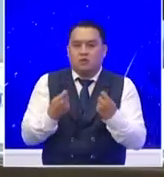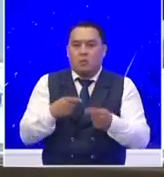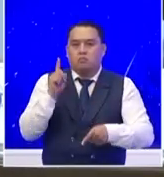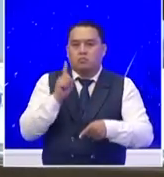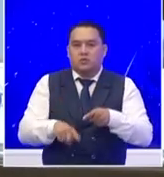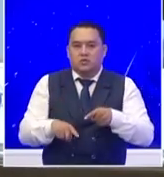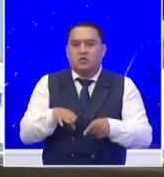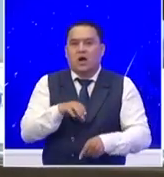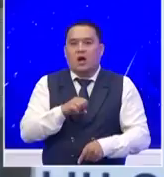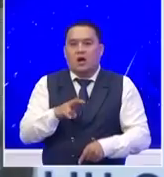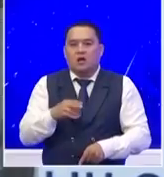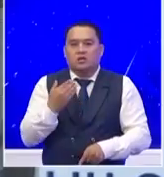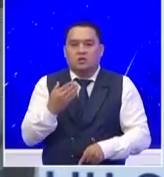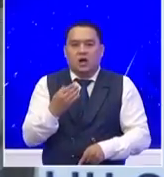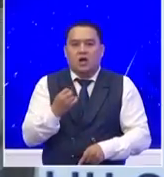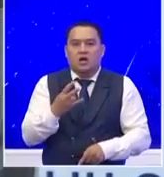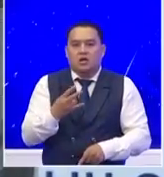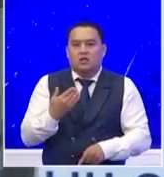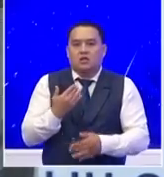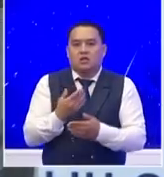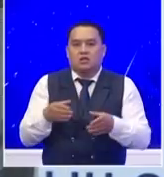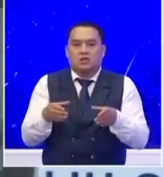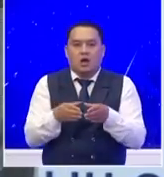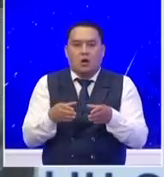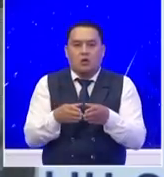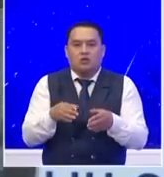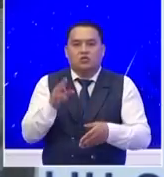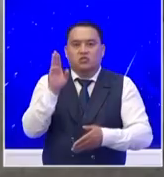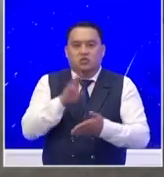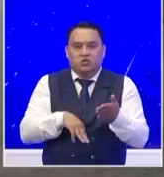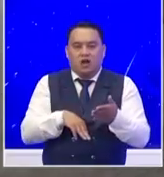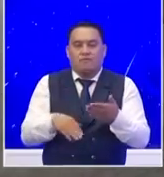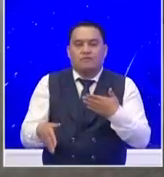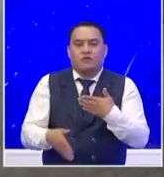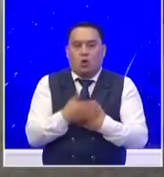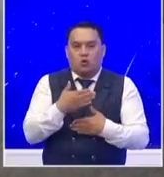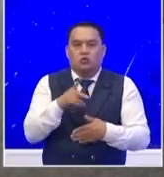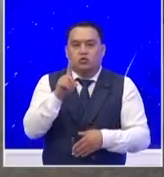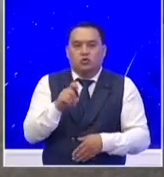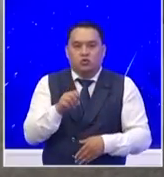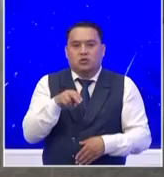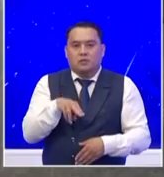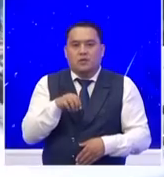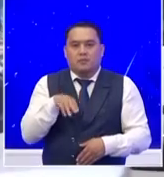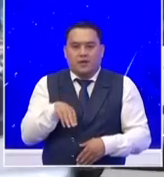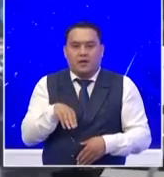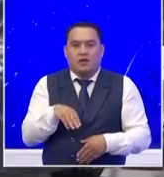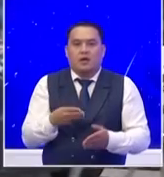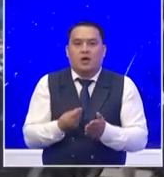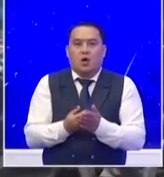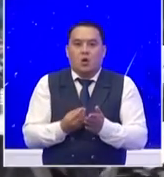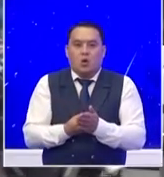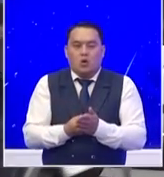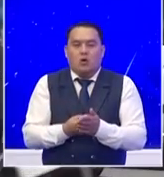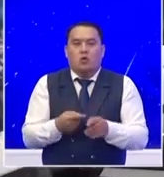демеу шаған жауапкершілігі шектеулі серіктестігі айыппұлын төлепті. Әрқайсысы 100 айлық есептік көрсеткіш көлемінде.